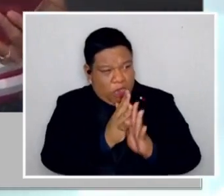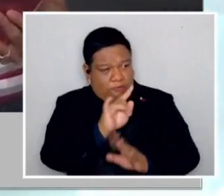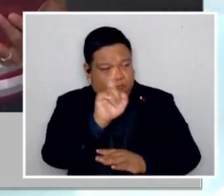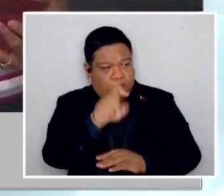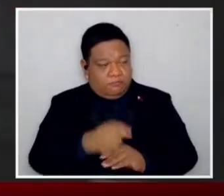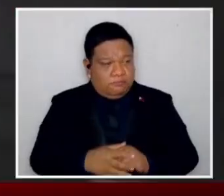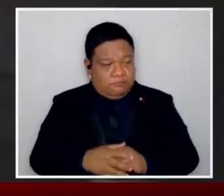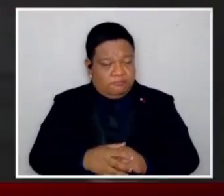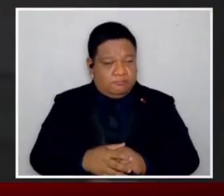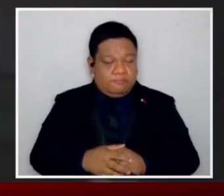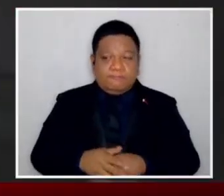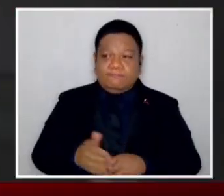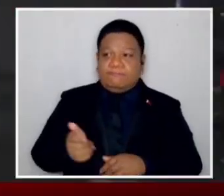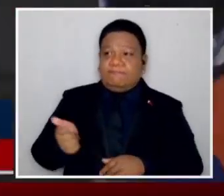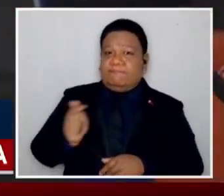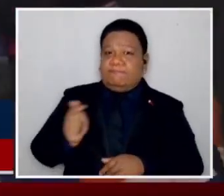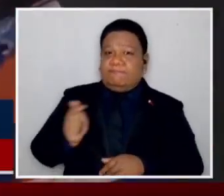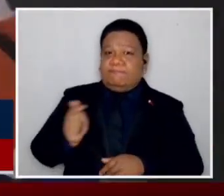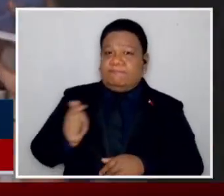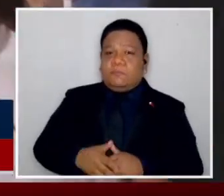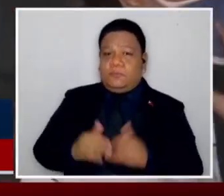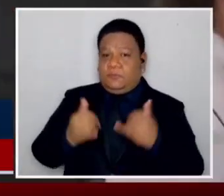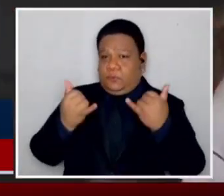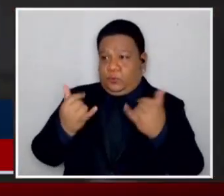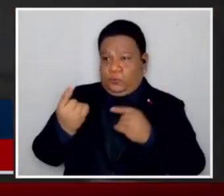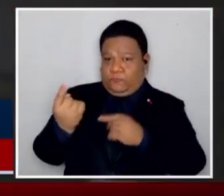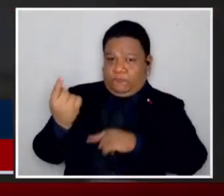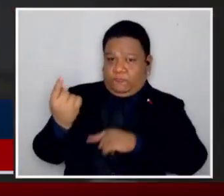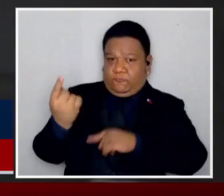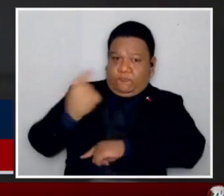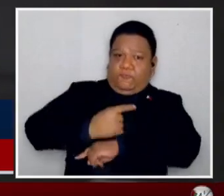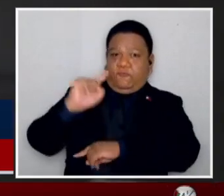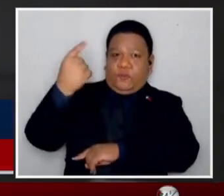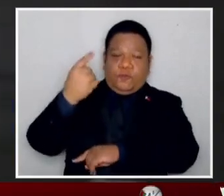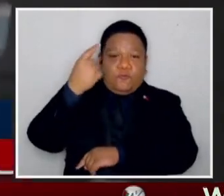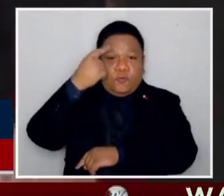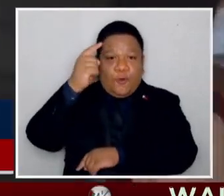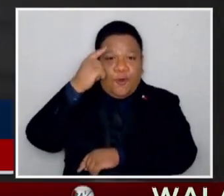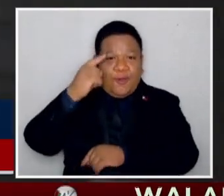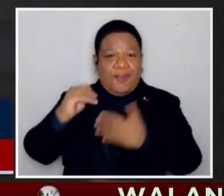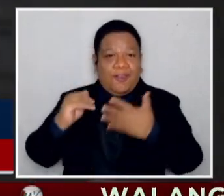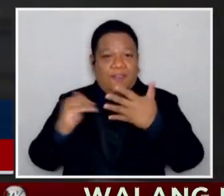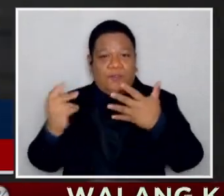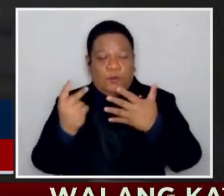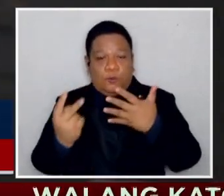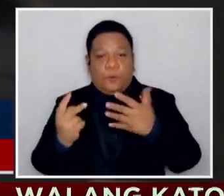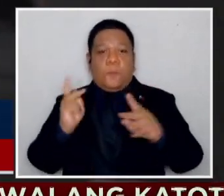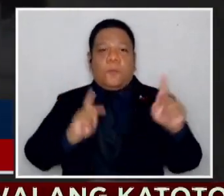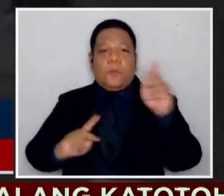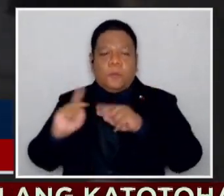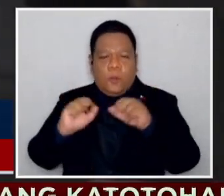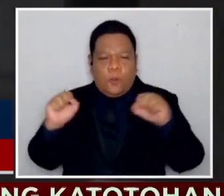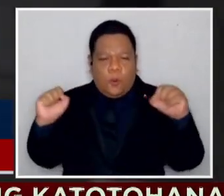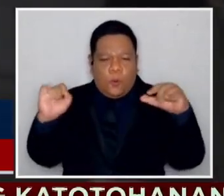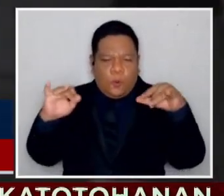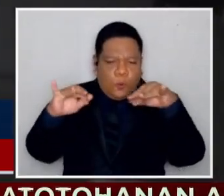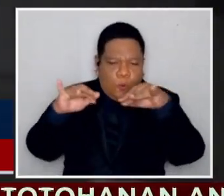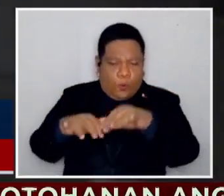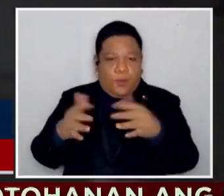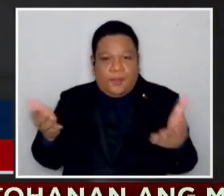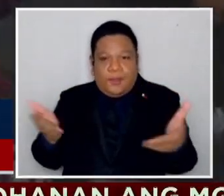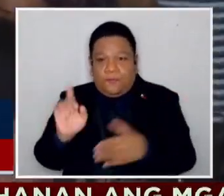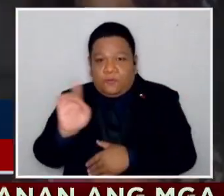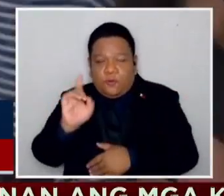Bernadette, sa unang araw ng Alert Level 2, dumagsa ang publiko dito sa Divisoria, Manila para mamili at mag-canvas lang ng mga